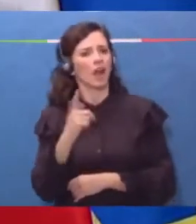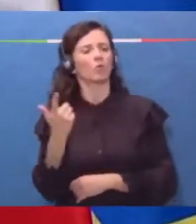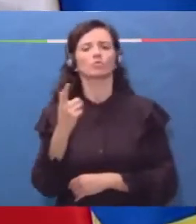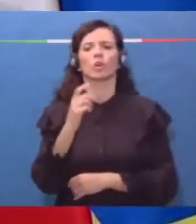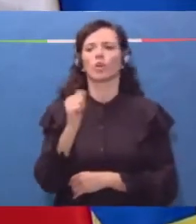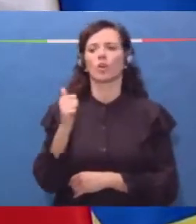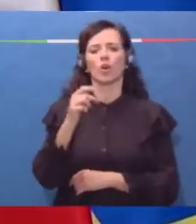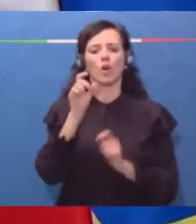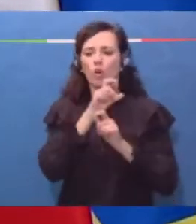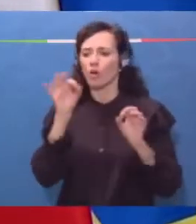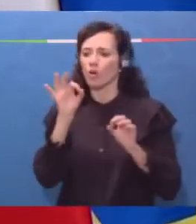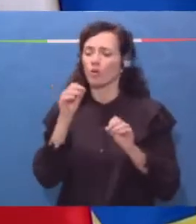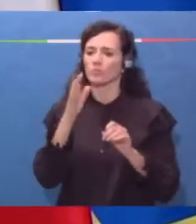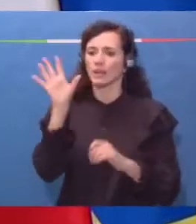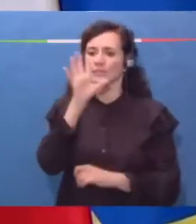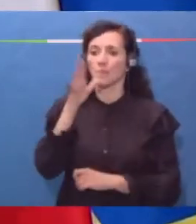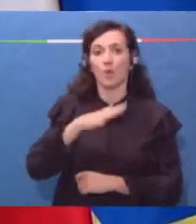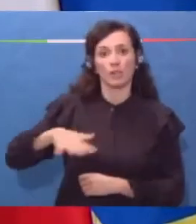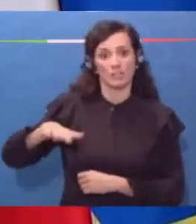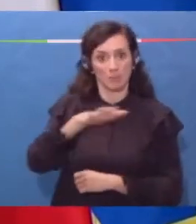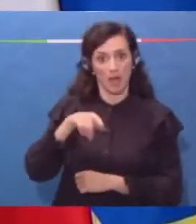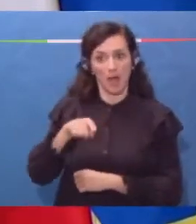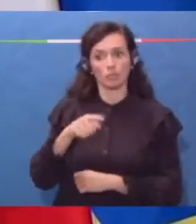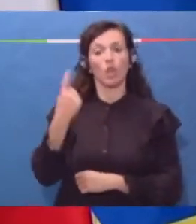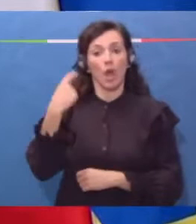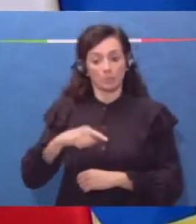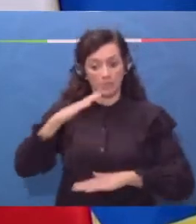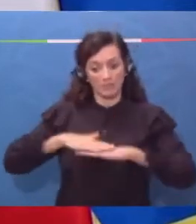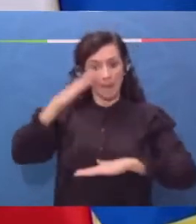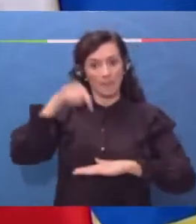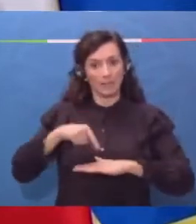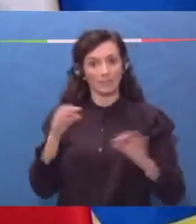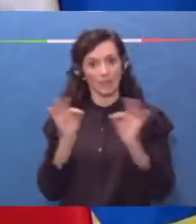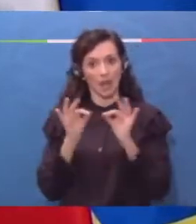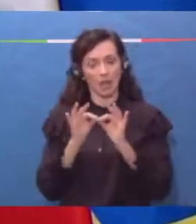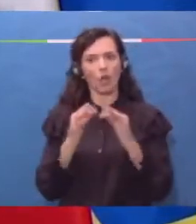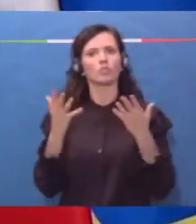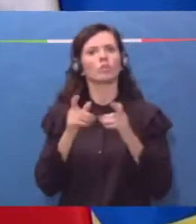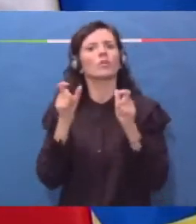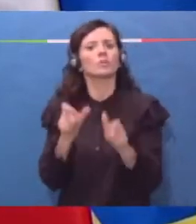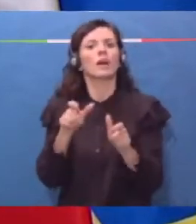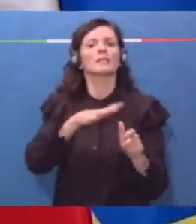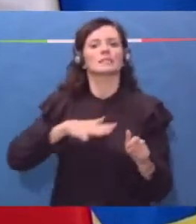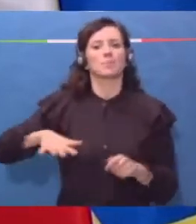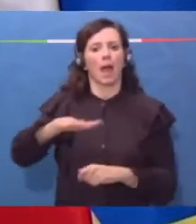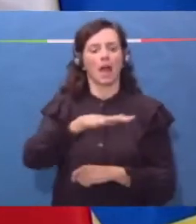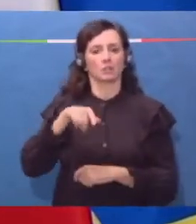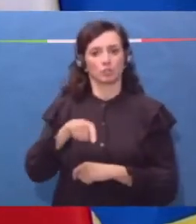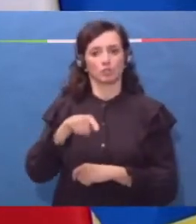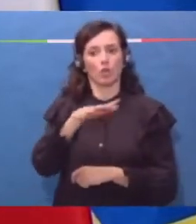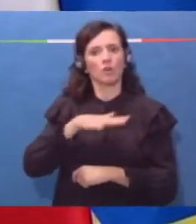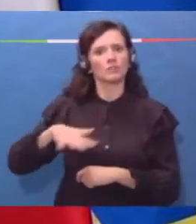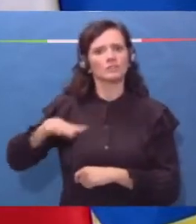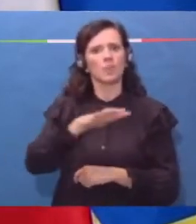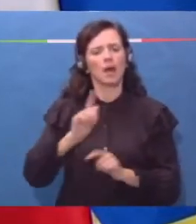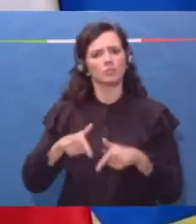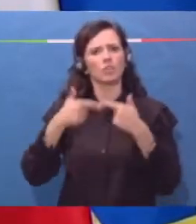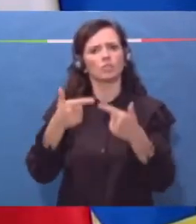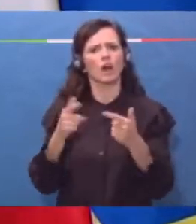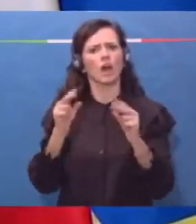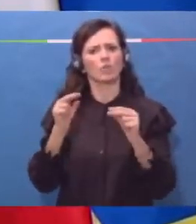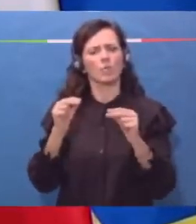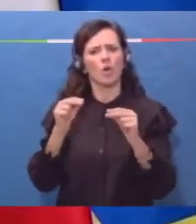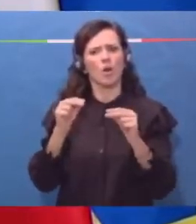spazio, e stamattina suggelliamo un accordo importante sullo spazio che va a dare un nuovo impulso a